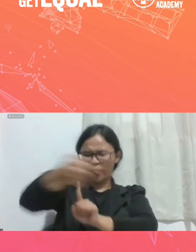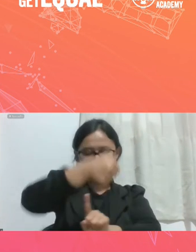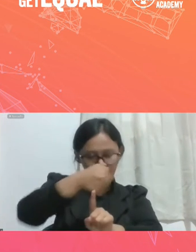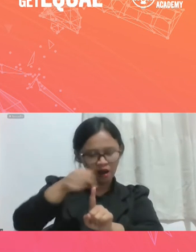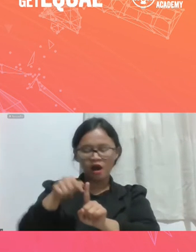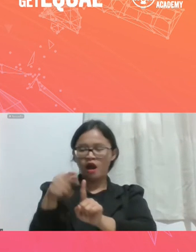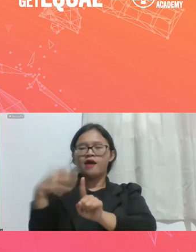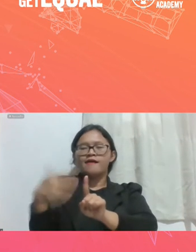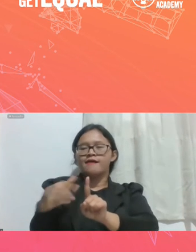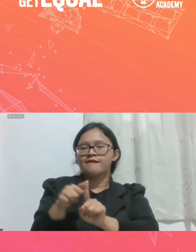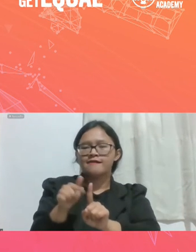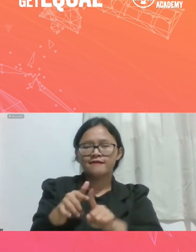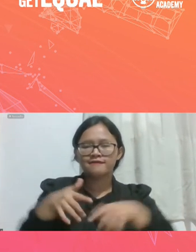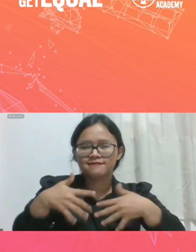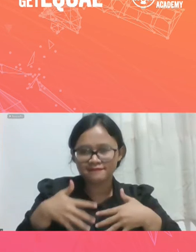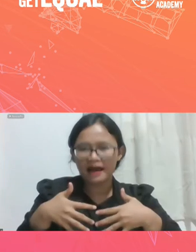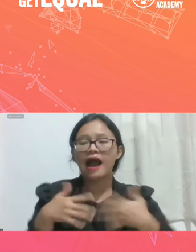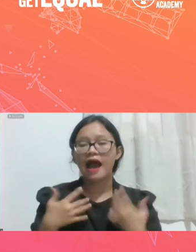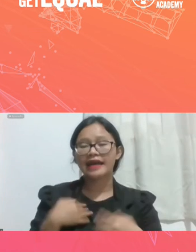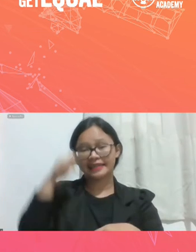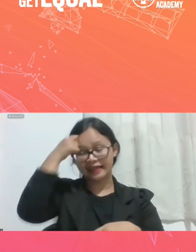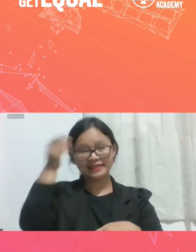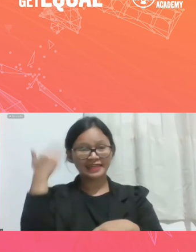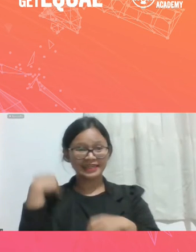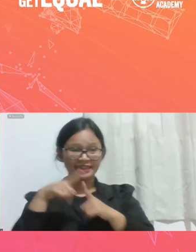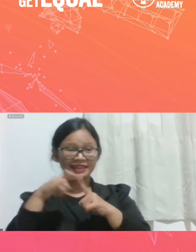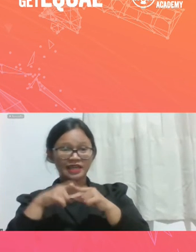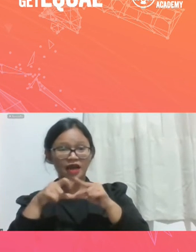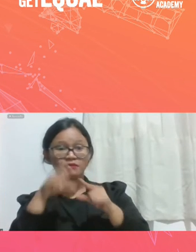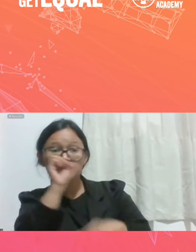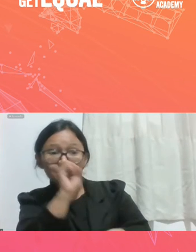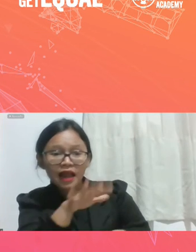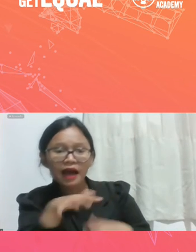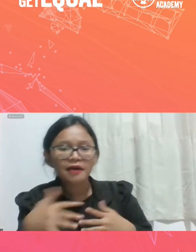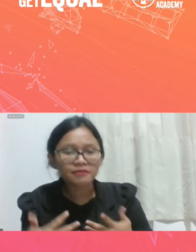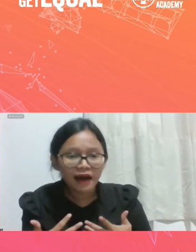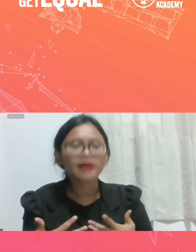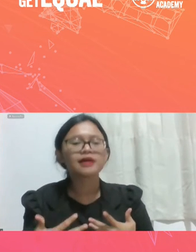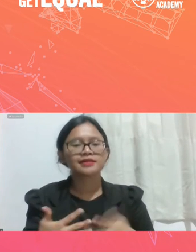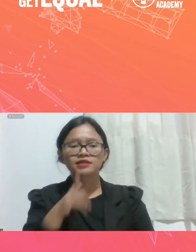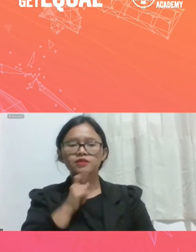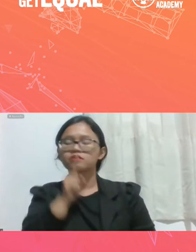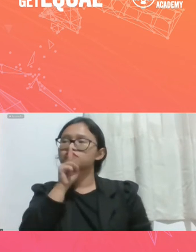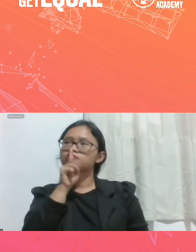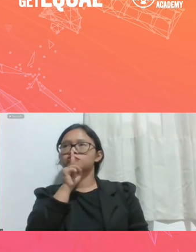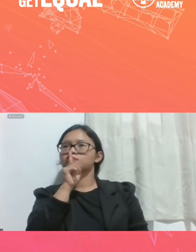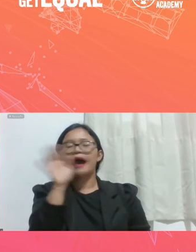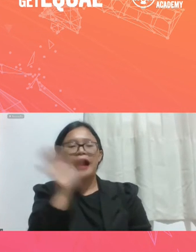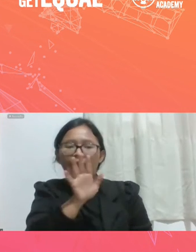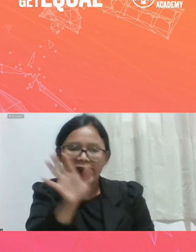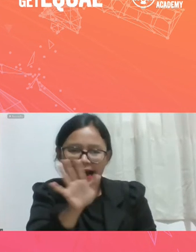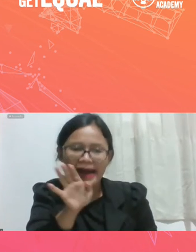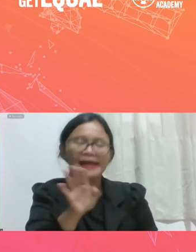sore hari ini, dan untuk teman-teman perempuan tadi pesan dari Kak Tika bukan berarti kemudian jadi diem aja, tapi justru mencari cara